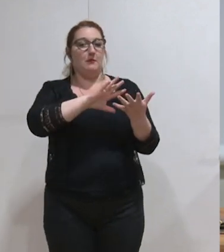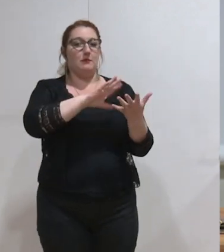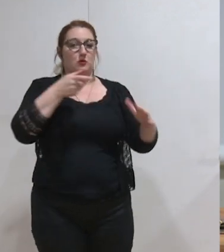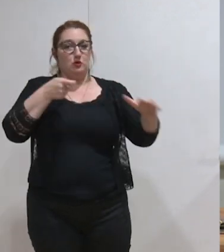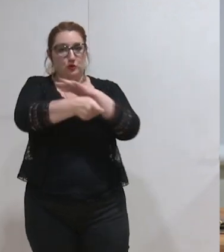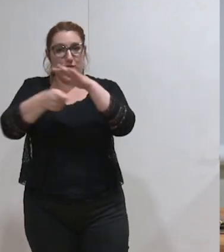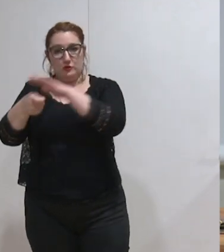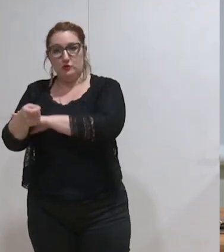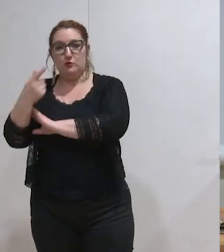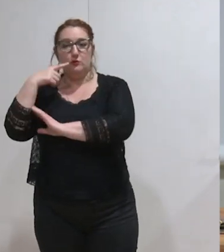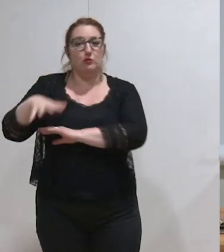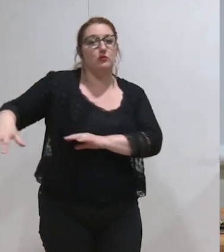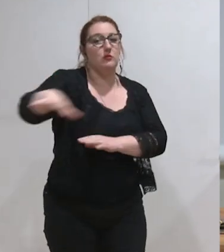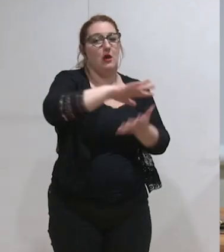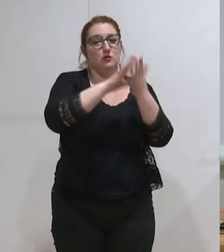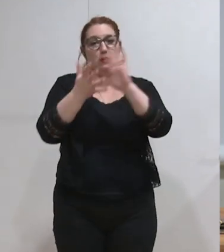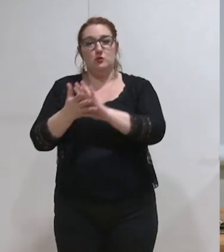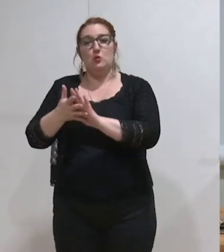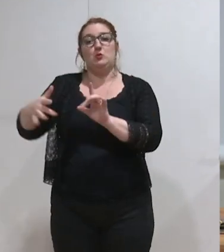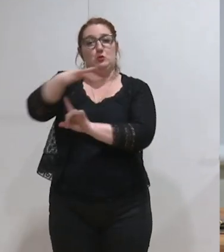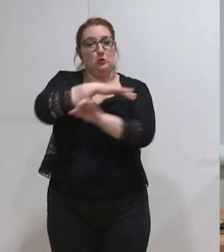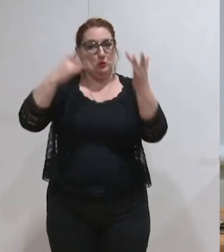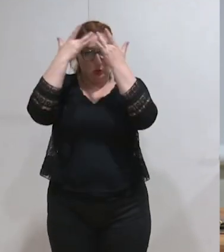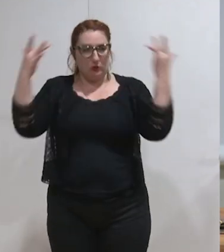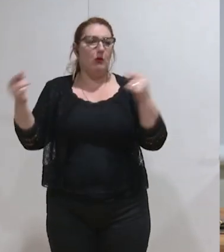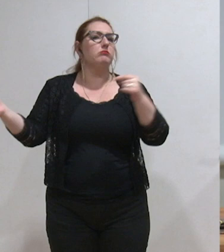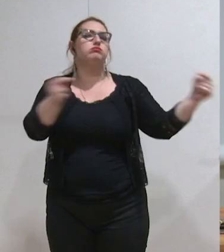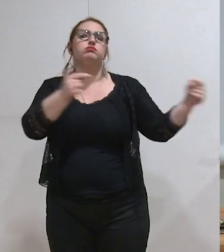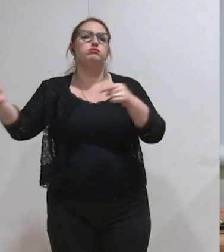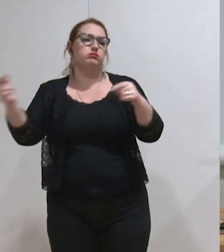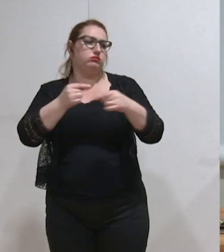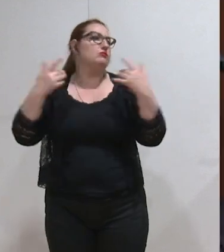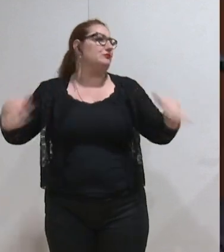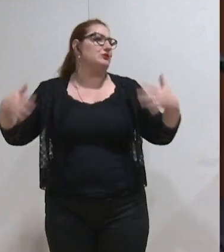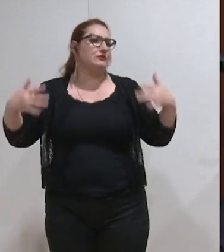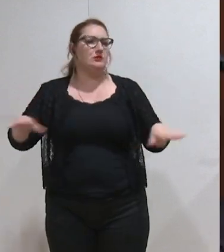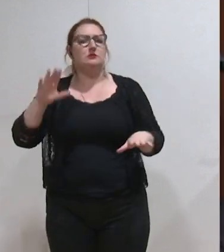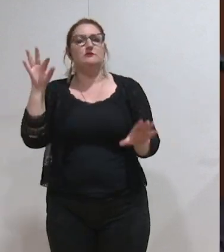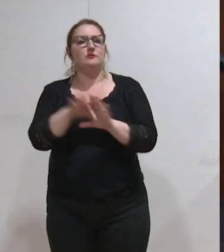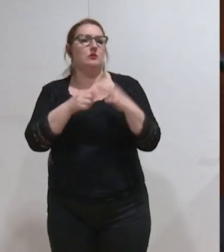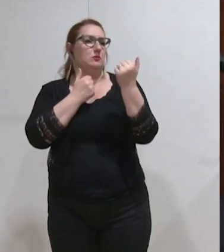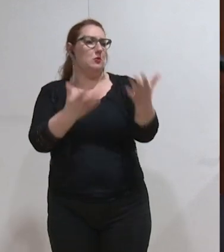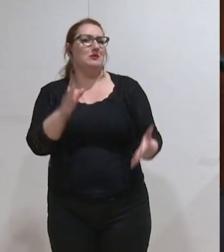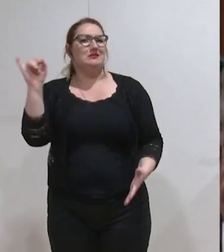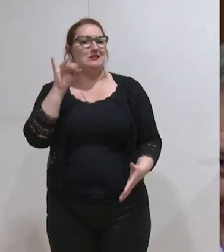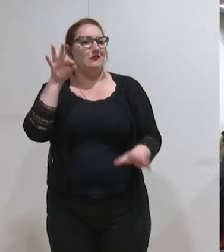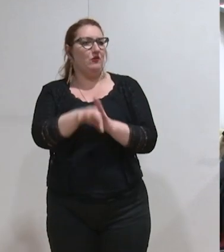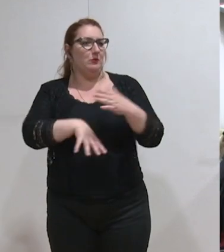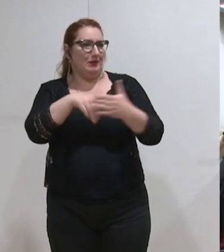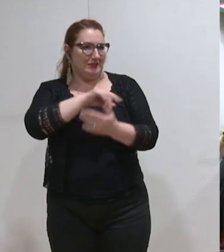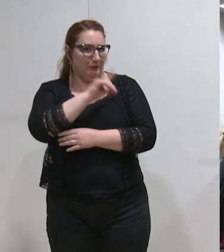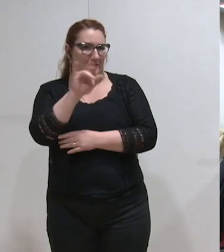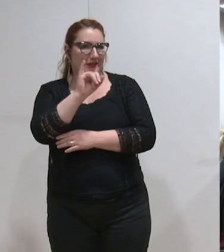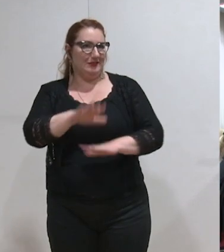subventions aux associations socioculturel donc le débat a largement eu lieu je la mets au voix qui ne prend pas part au vote qui